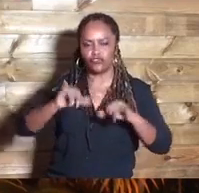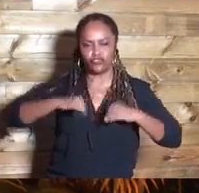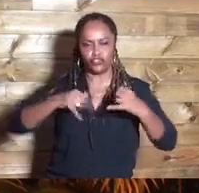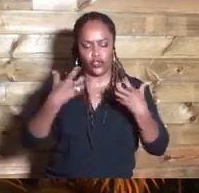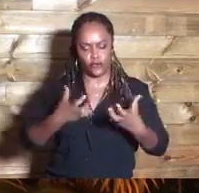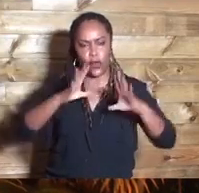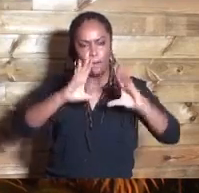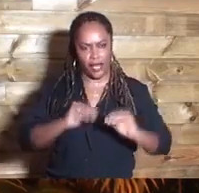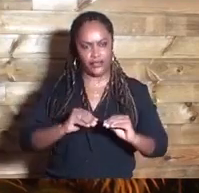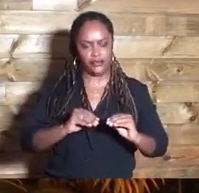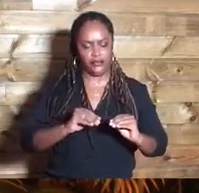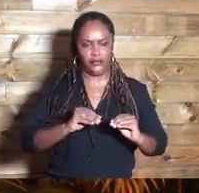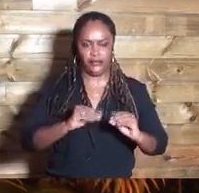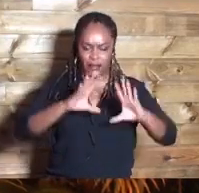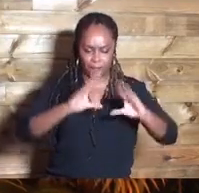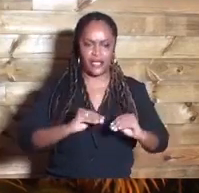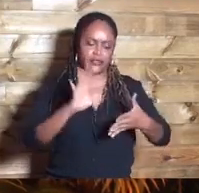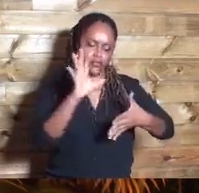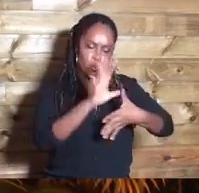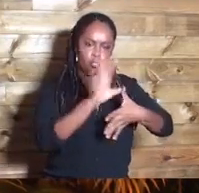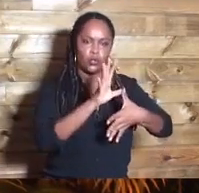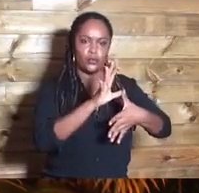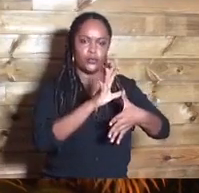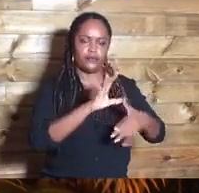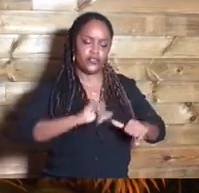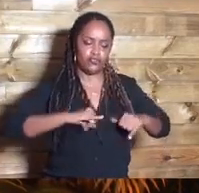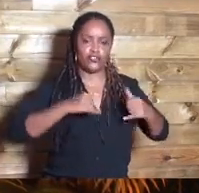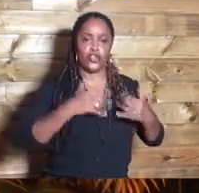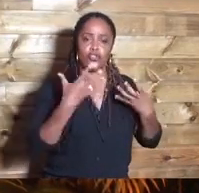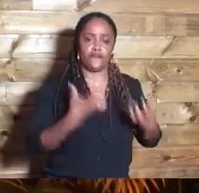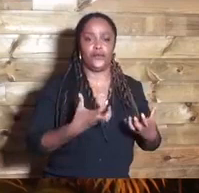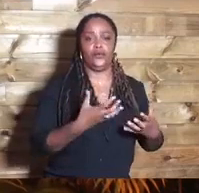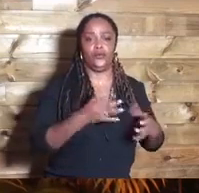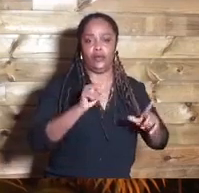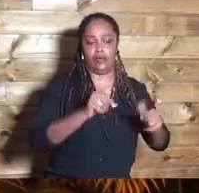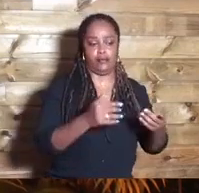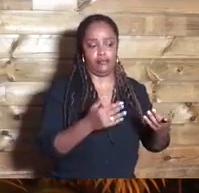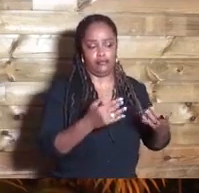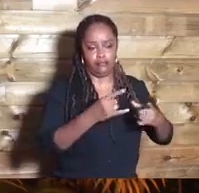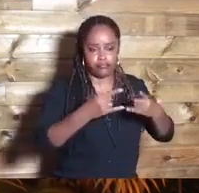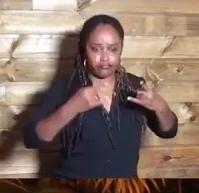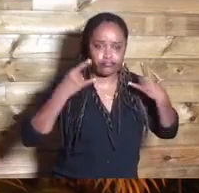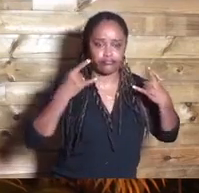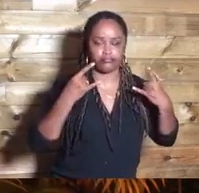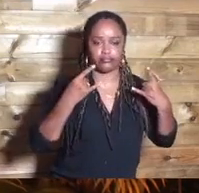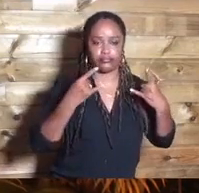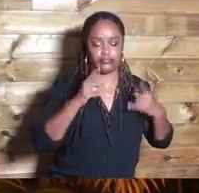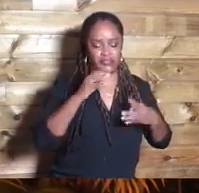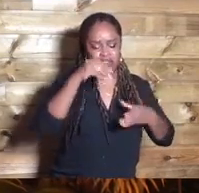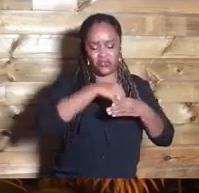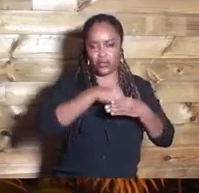Guadeloupe, leur pays, cette initiative de la liste Nous, et menée par l'ANG, donne énormément